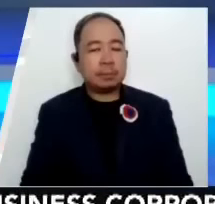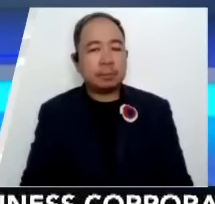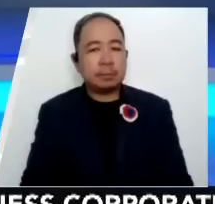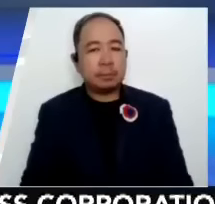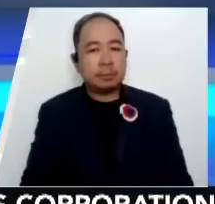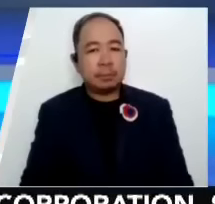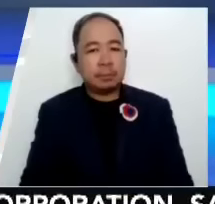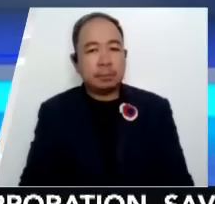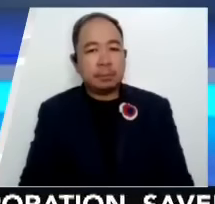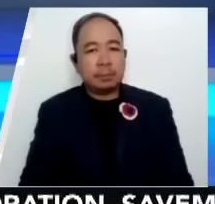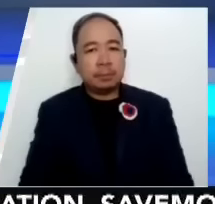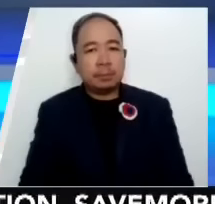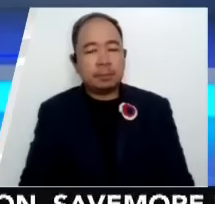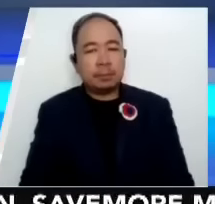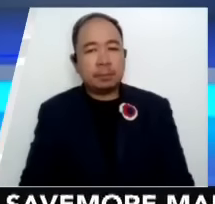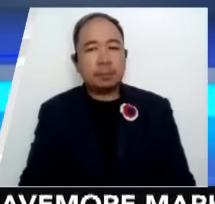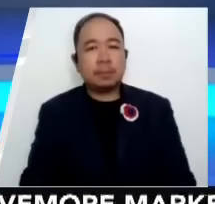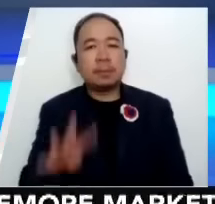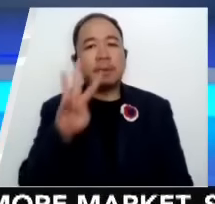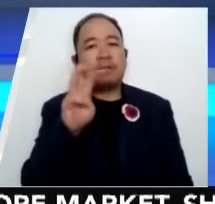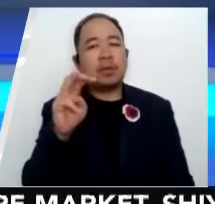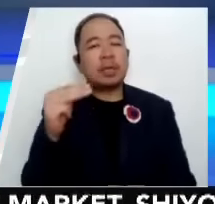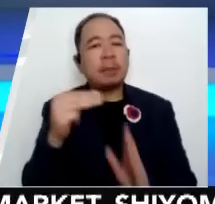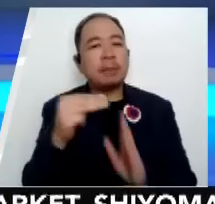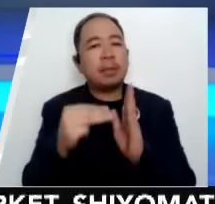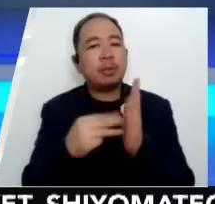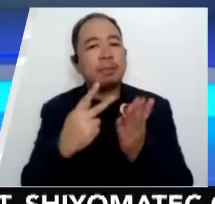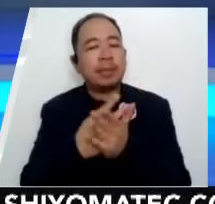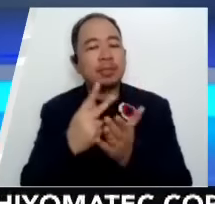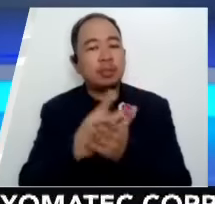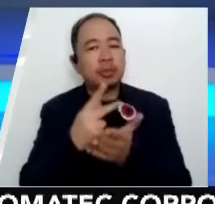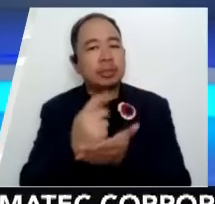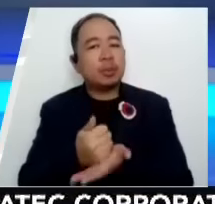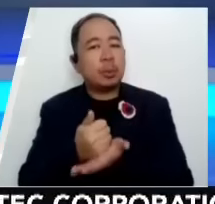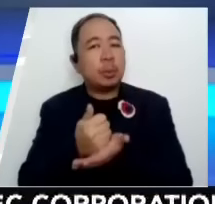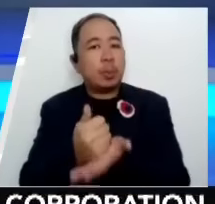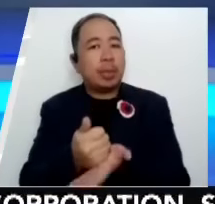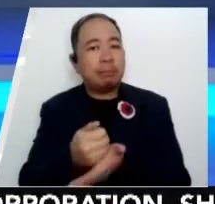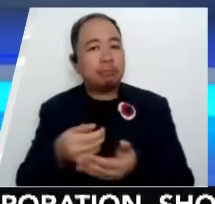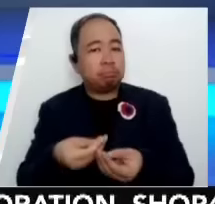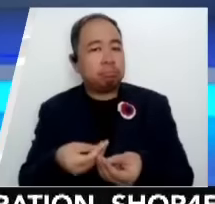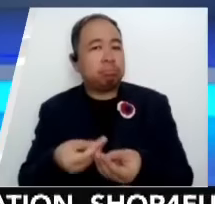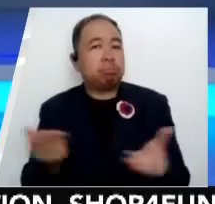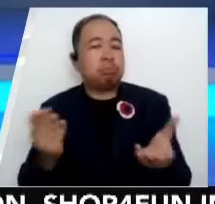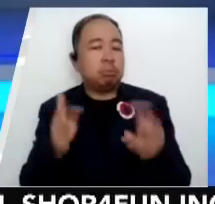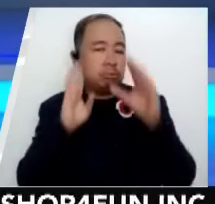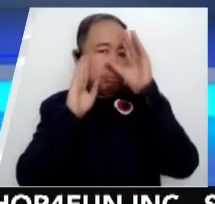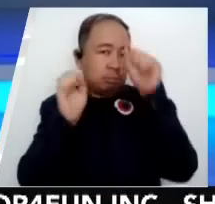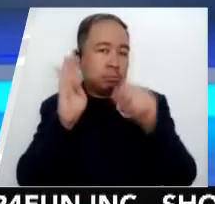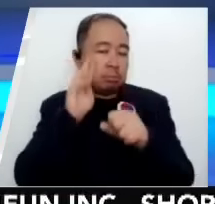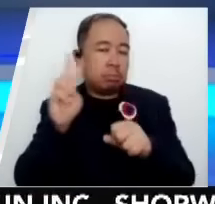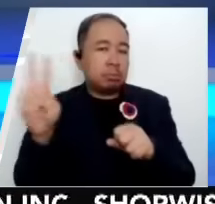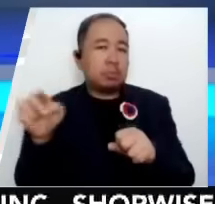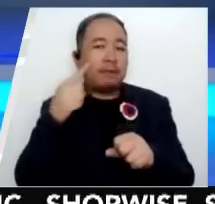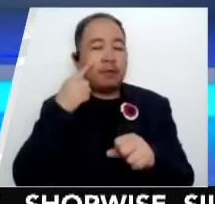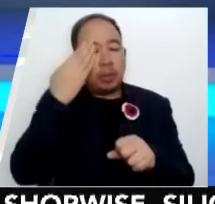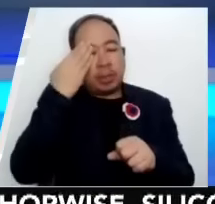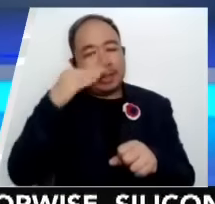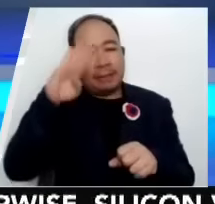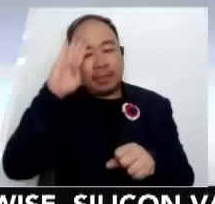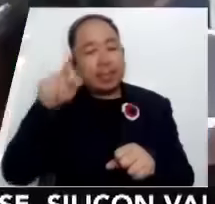Halos 4 milyong pisong tulong ang personal na ipinamahagi ni Pangulong Bongbong Marcos sa mga taga Cavite na apektado ng Bataan oil